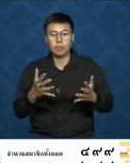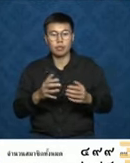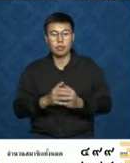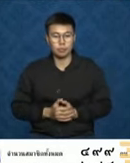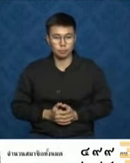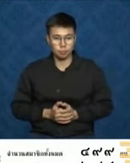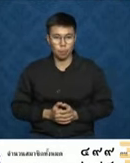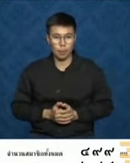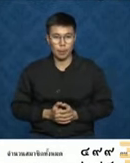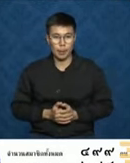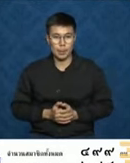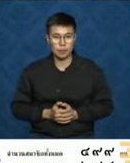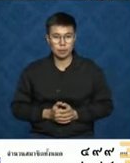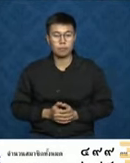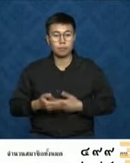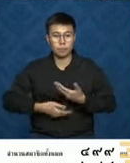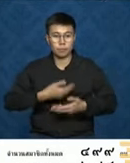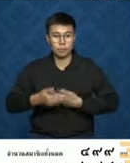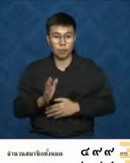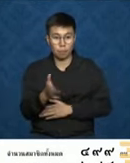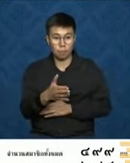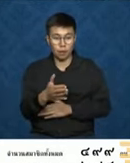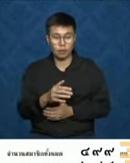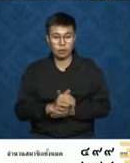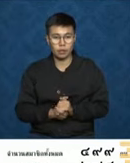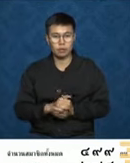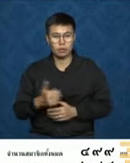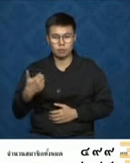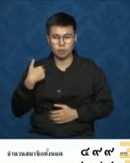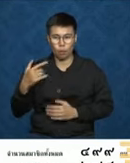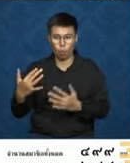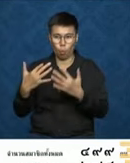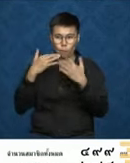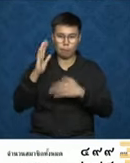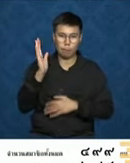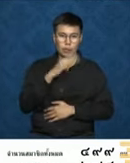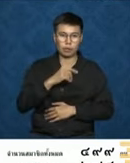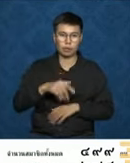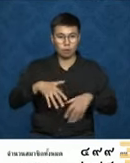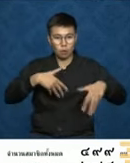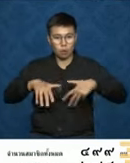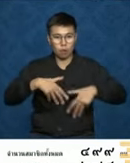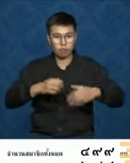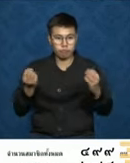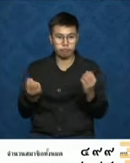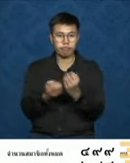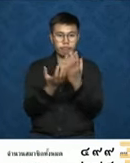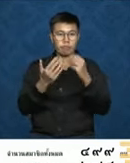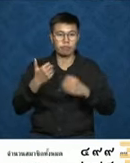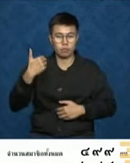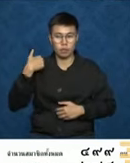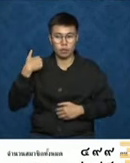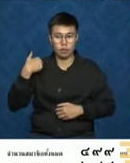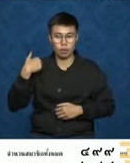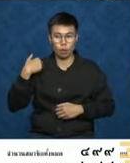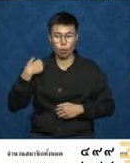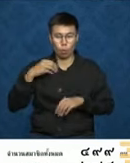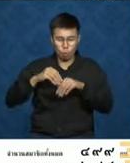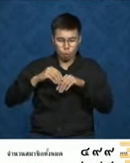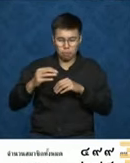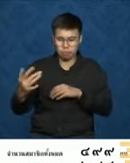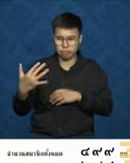ข้อ5ค่ะตลาดปลาที่แยกบางบอน 3ค่ะส่งกลิ่นเหม็นรบกวนชาวบ้านนะคะบริเวณโดยรอบรัศมีหลายร้กิโลหลายร้อย